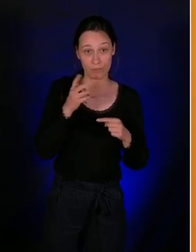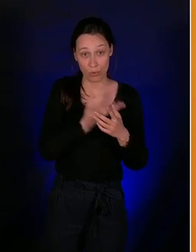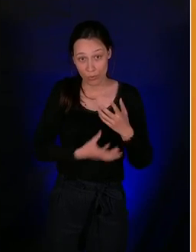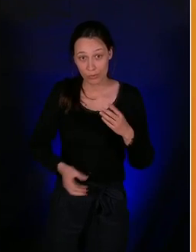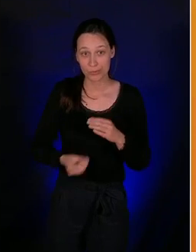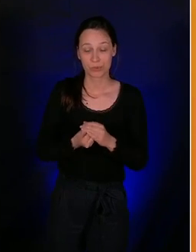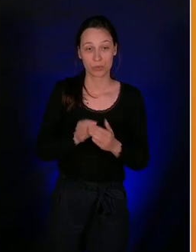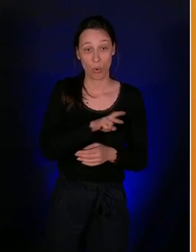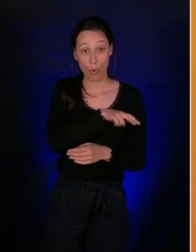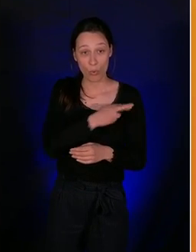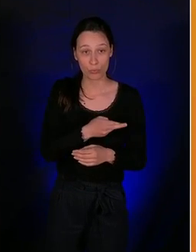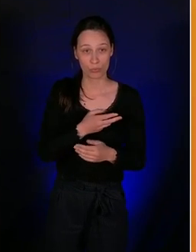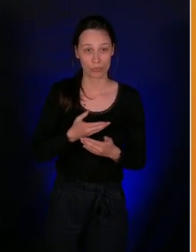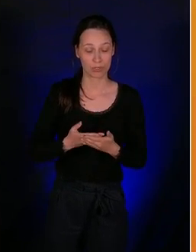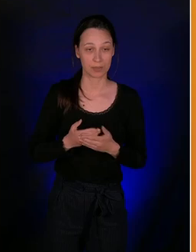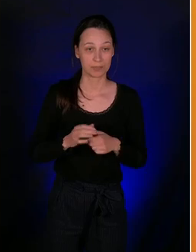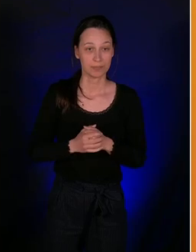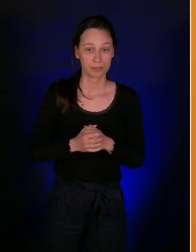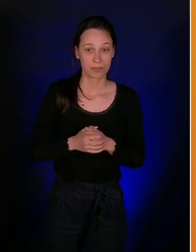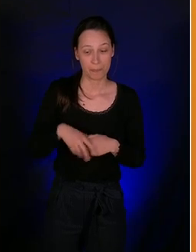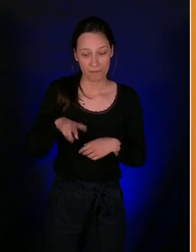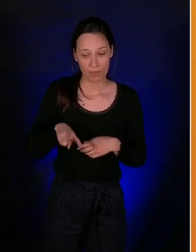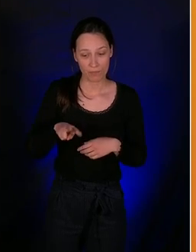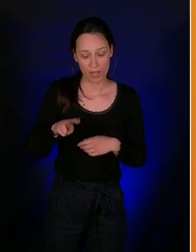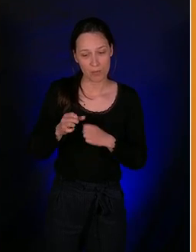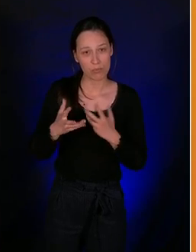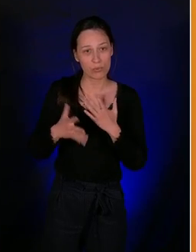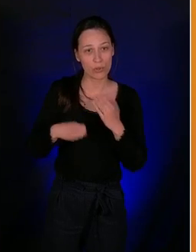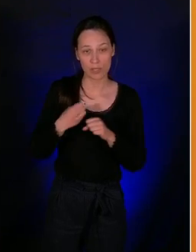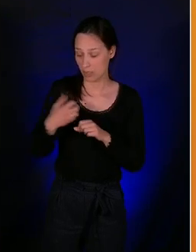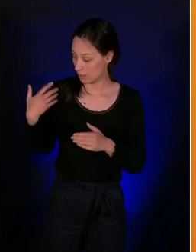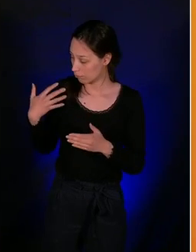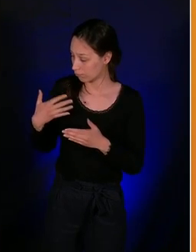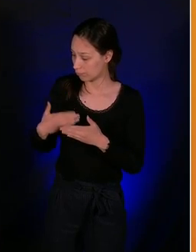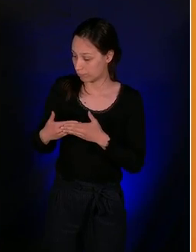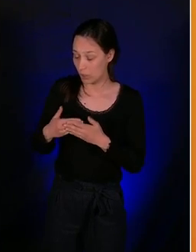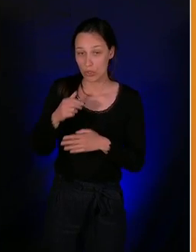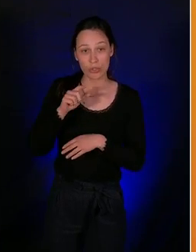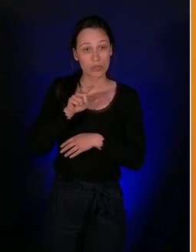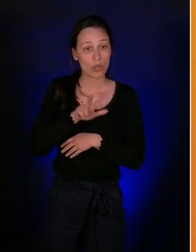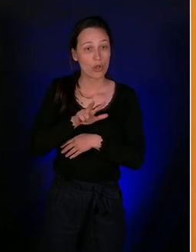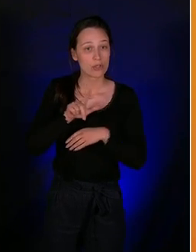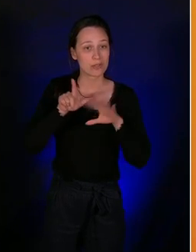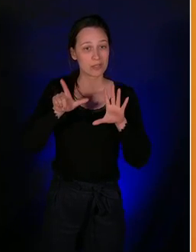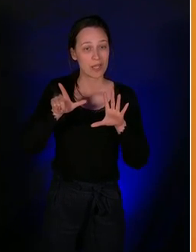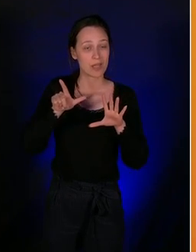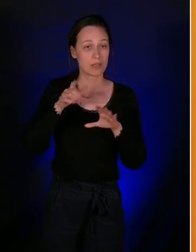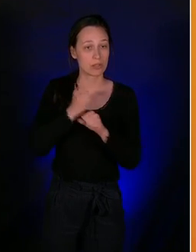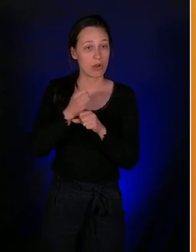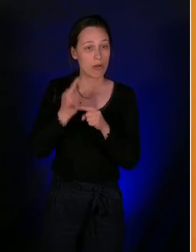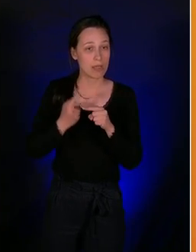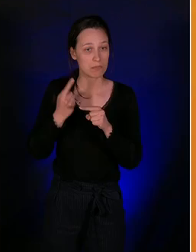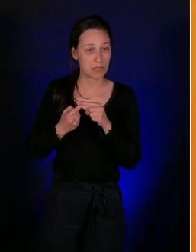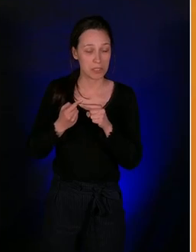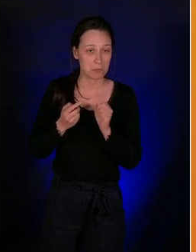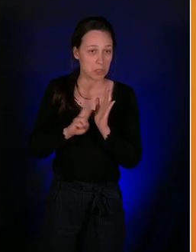effet, aujourd'hui, et depuis maintenant quelques années, on ne fait plus référence à ces 37 ans et demi, puisqu'on est pour une retraite à taux plein à 60 ans,